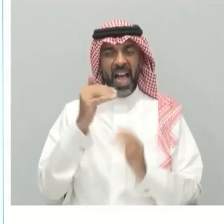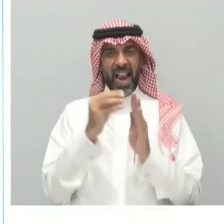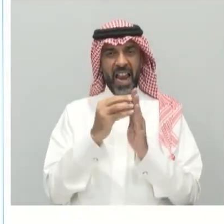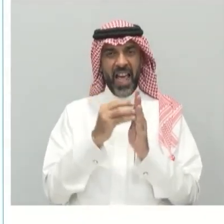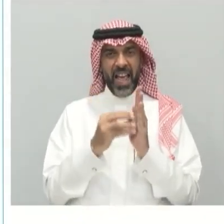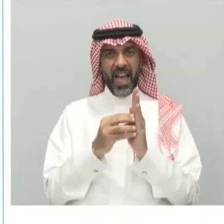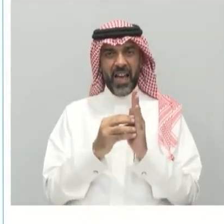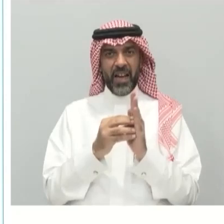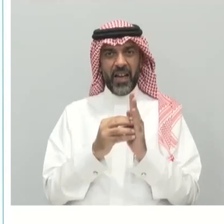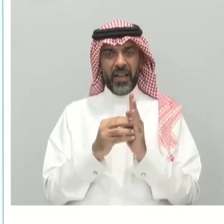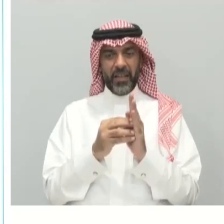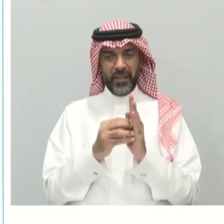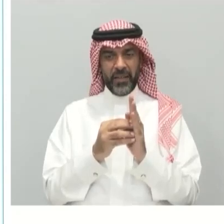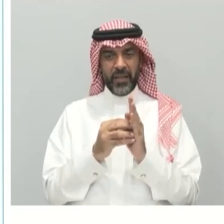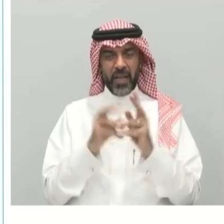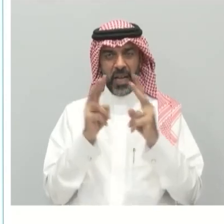الخلايا